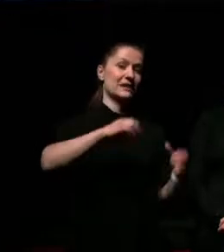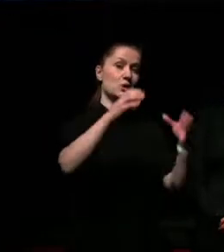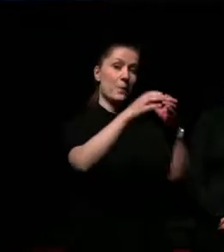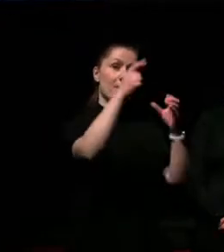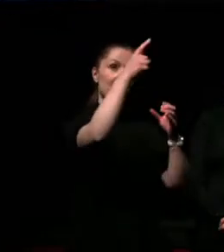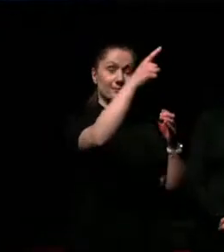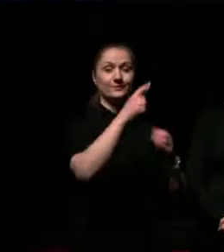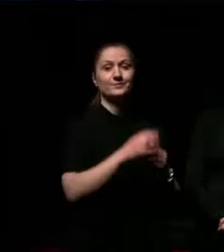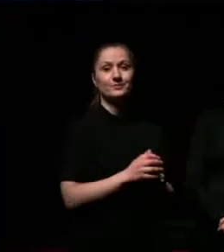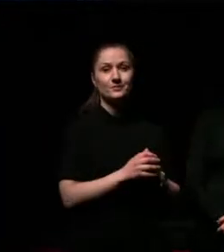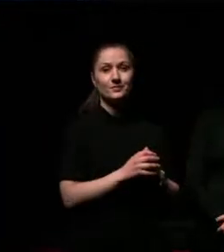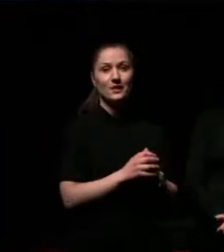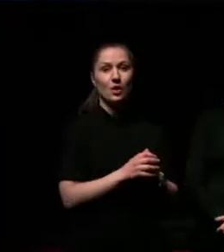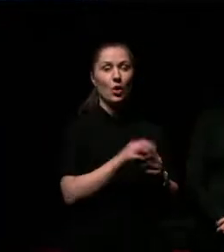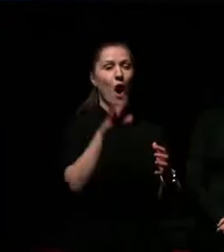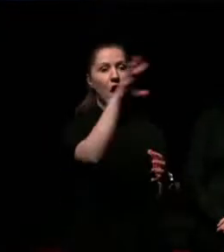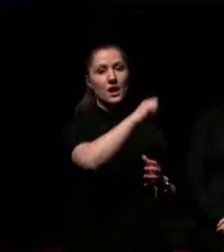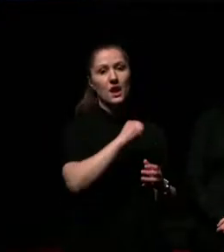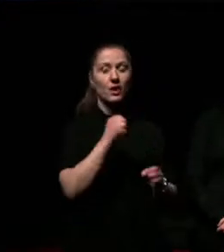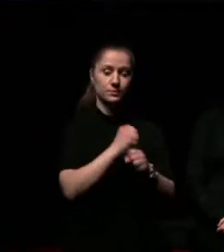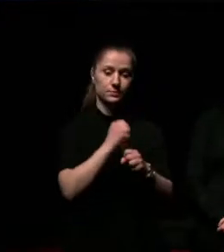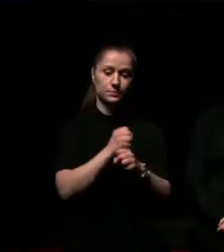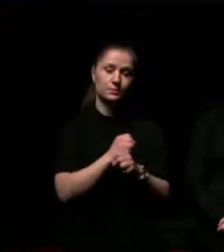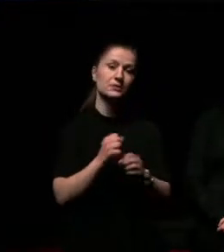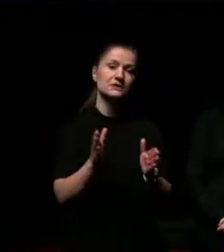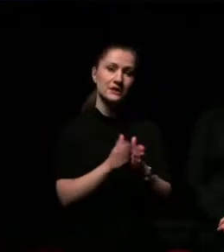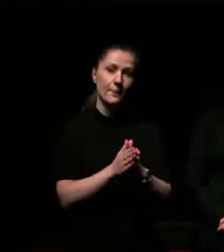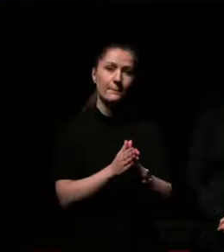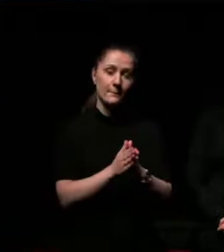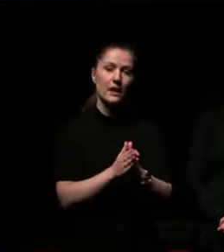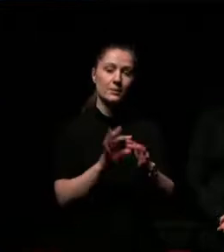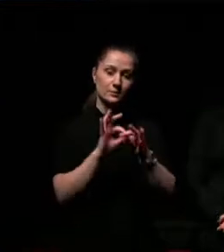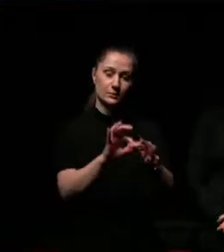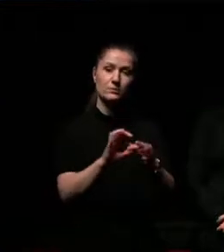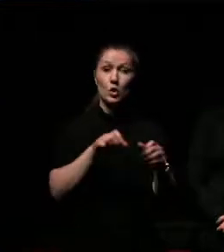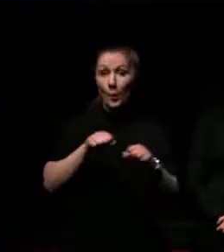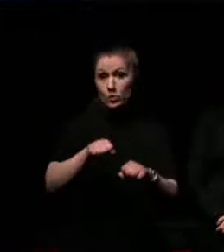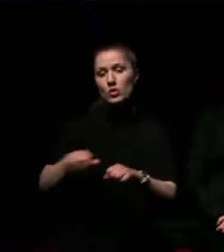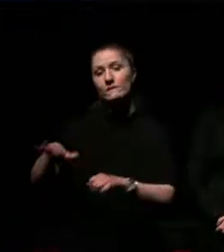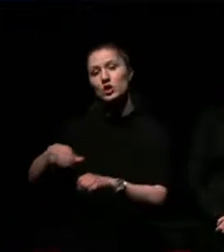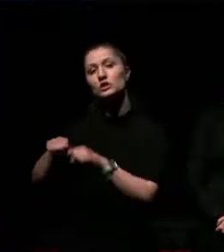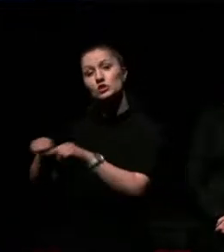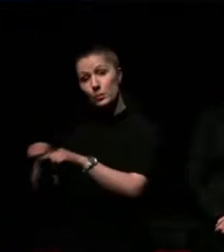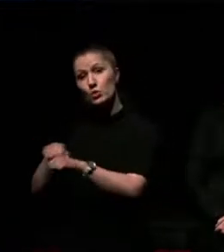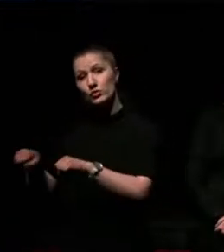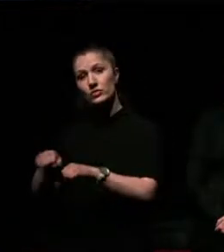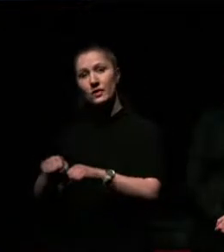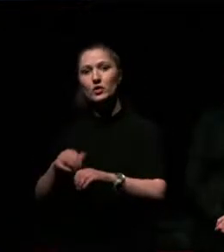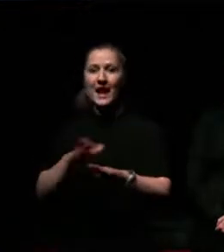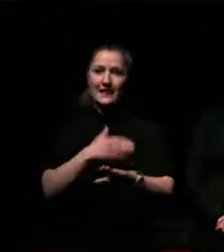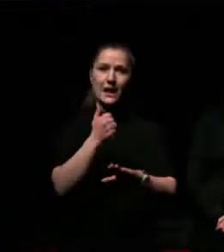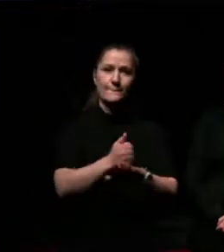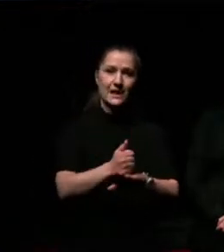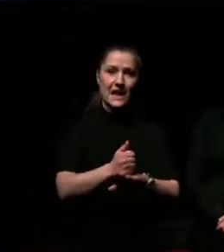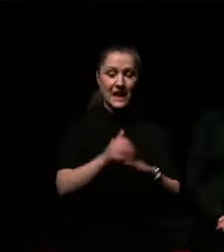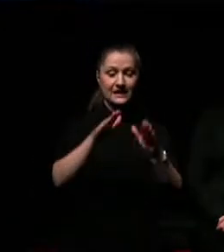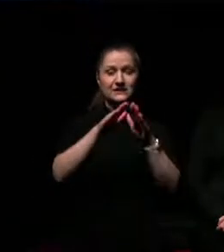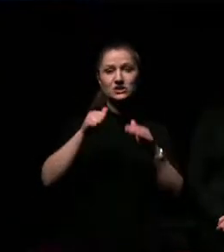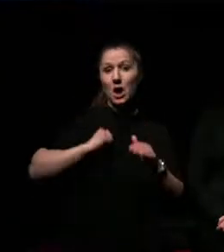de har jobbet da sammen opp mot kommunen og fylkeskommunen for å etablere samisk